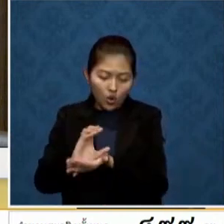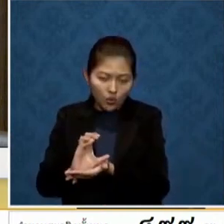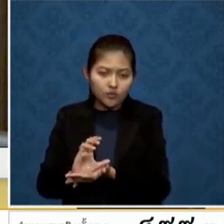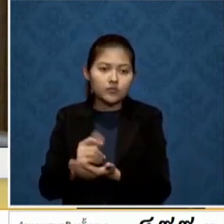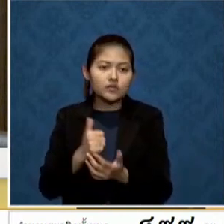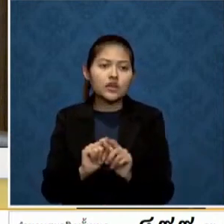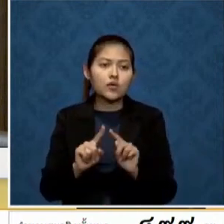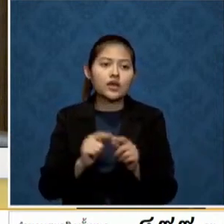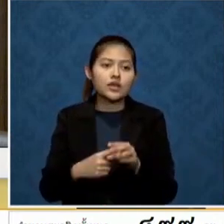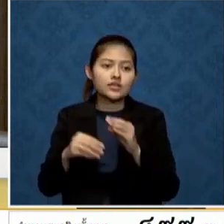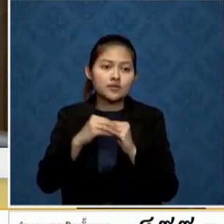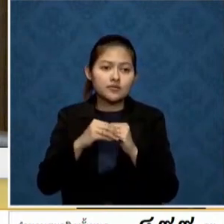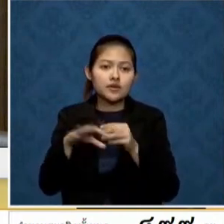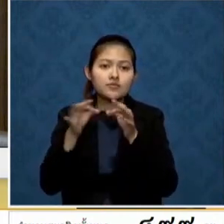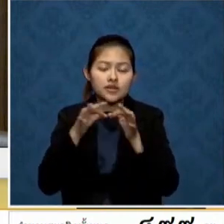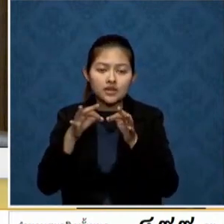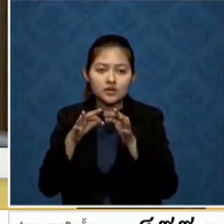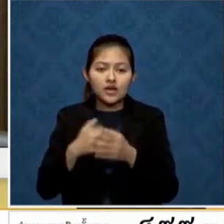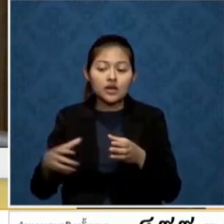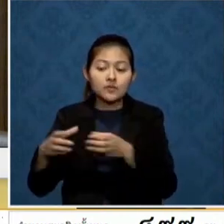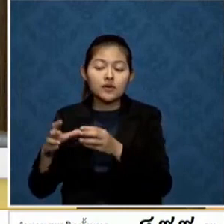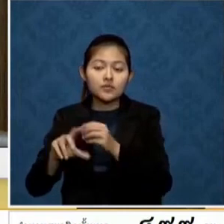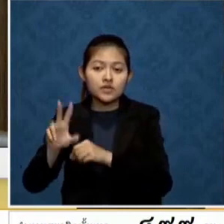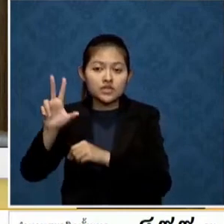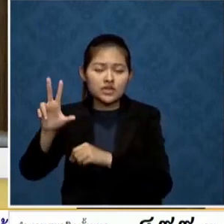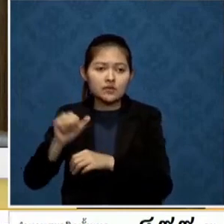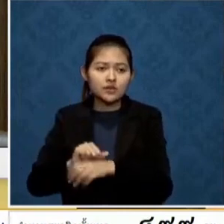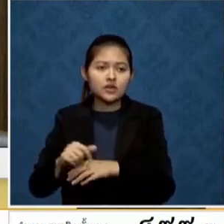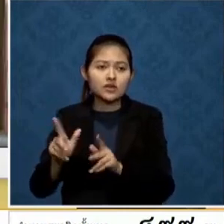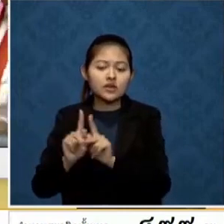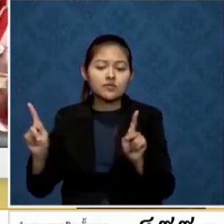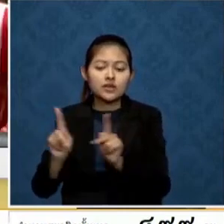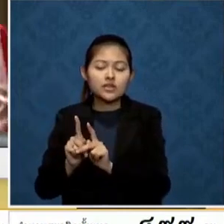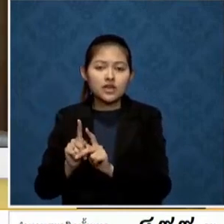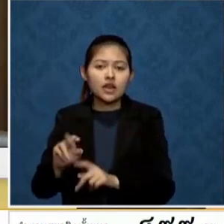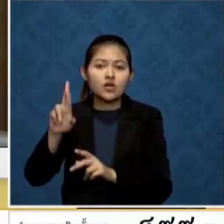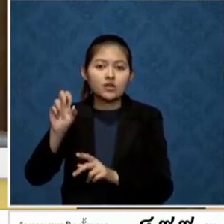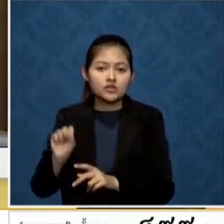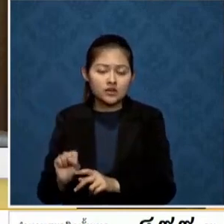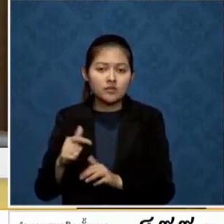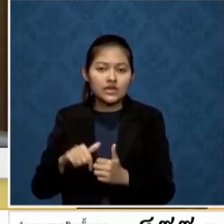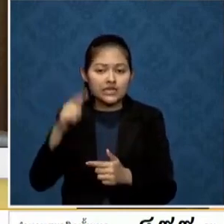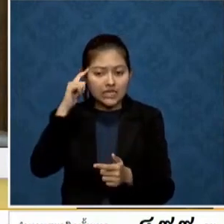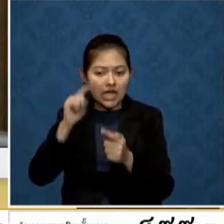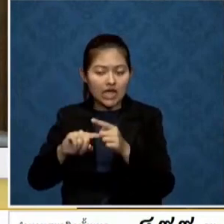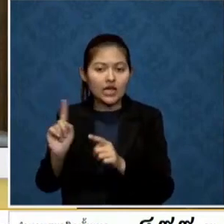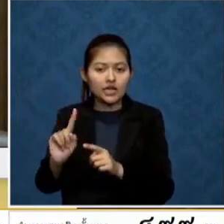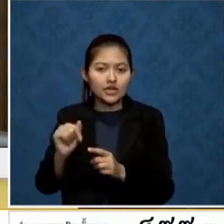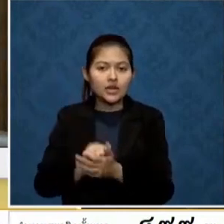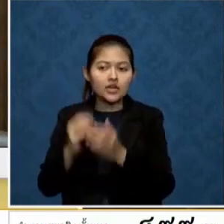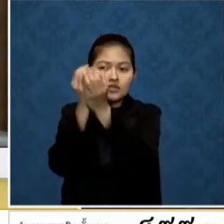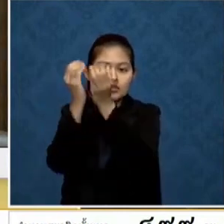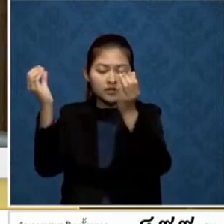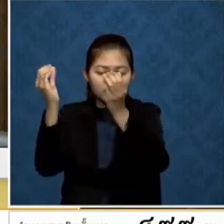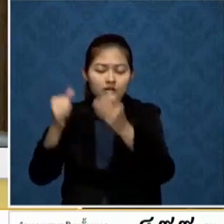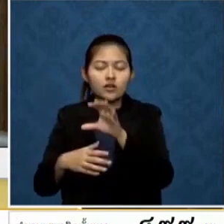อยากจะเสริมอีกสั้นๆนะครับว่าคณะที่ 3ที่ผมได้เติมเข้าไปก็คือคณะกรรมาธิการกิจการสภาเจตนาหลักๆก็เพราะว่ารัฐธรรมนูญและ